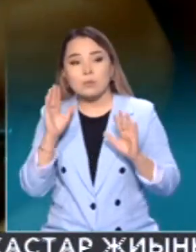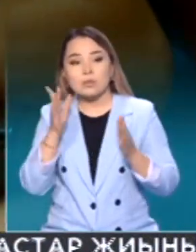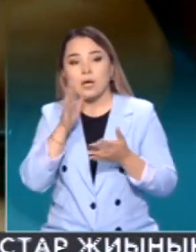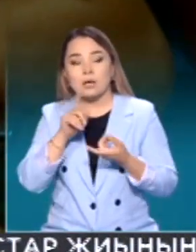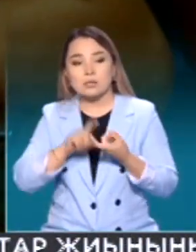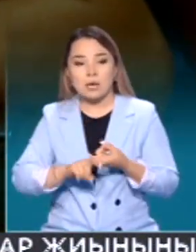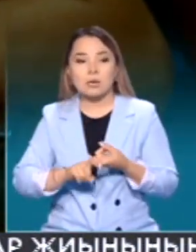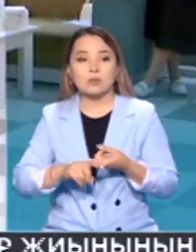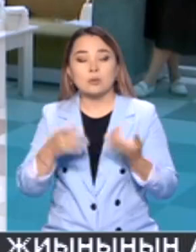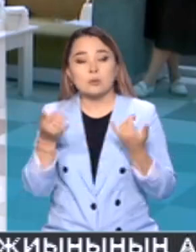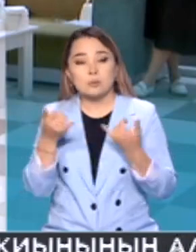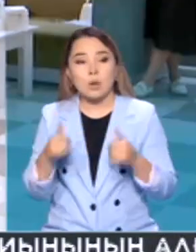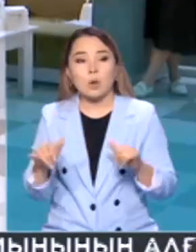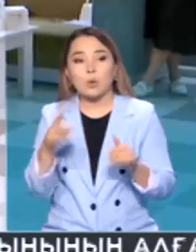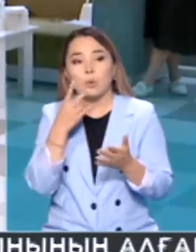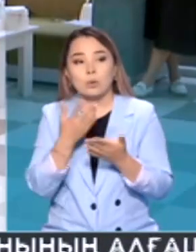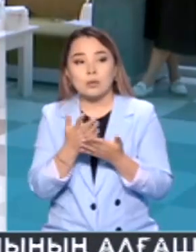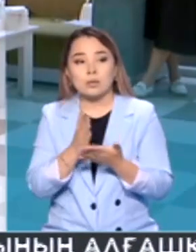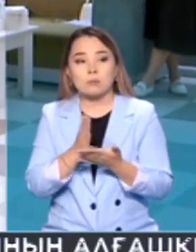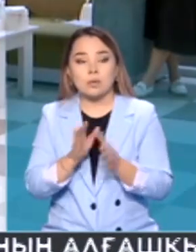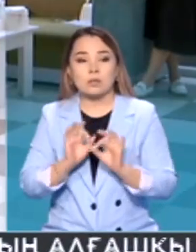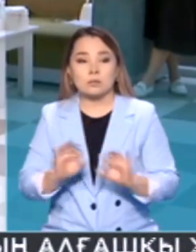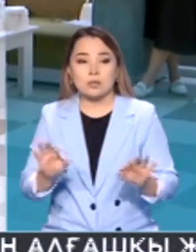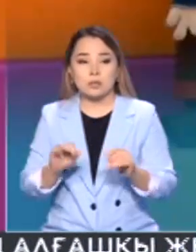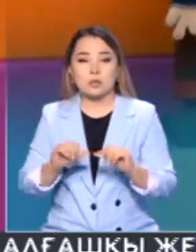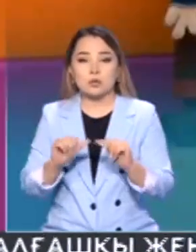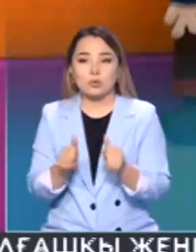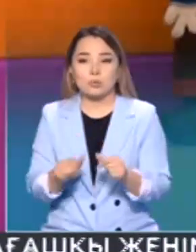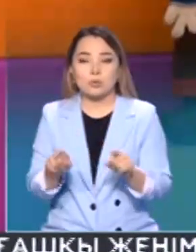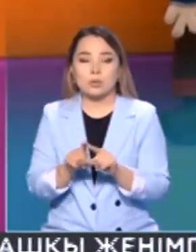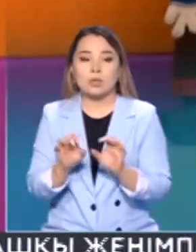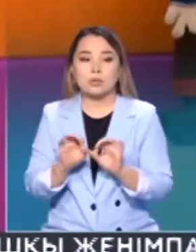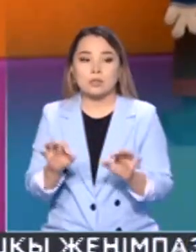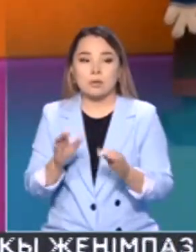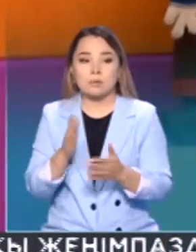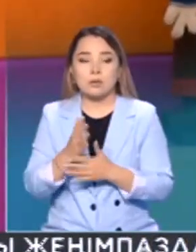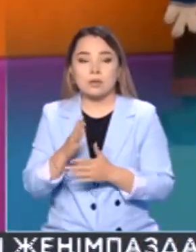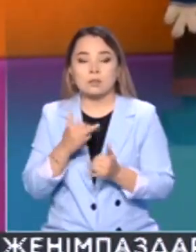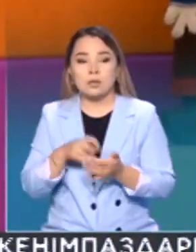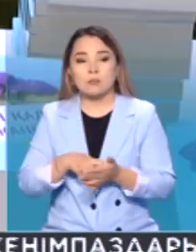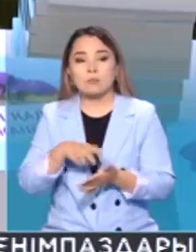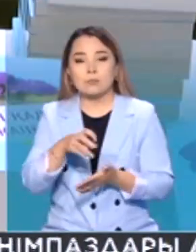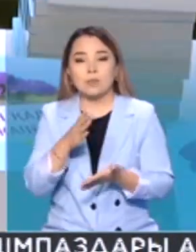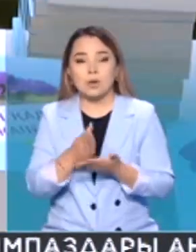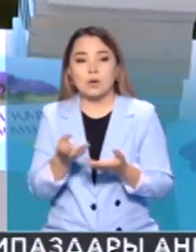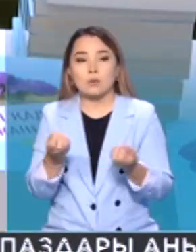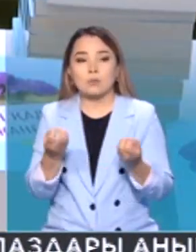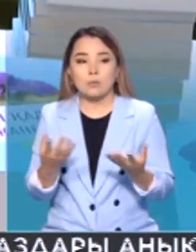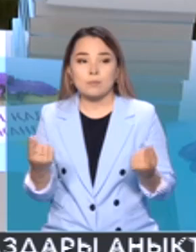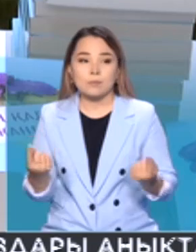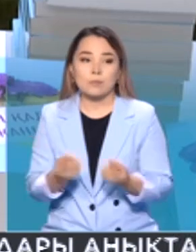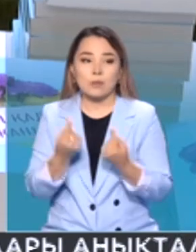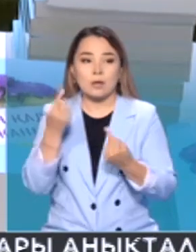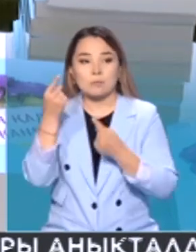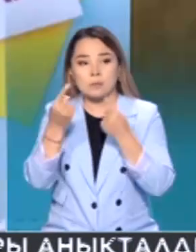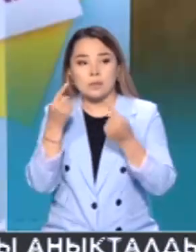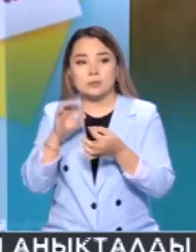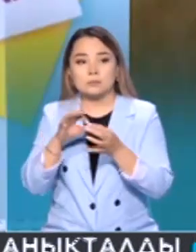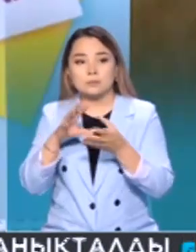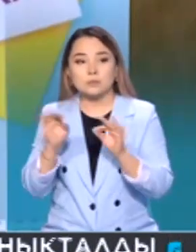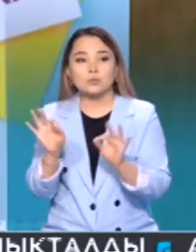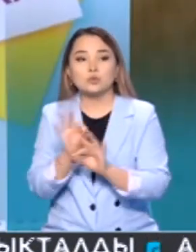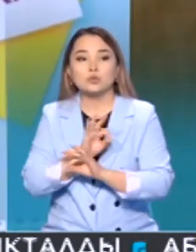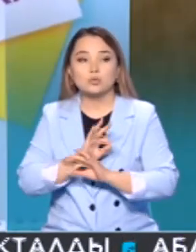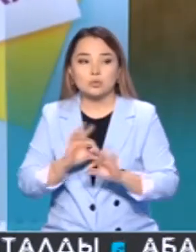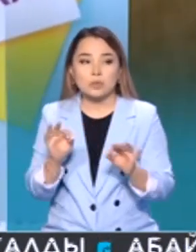шағында таңғаларлық көрсеткіш болды дейді ұйымдастырушылар. Келіп түскен хаттардың арасынан көркемдігі әрі мағынасы жағынан үздік